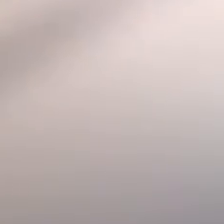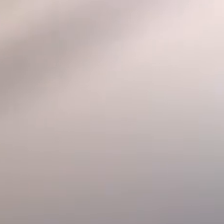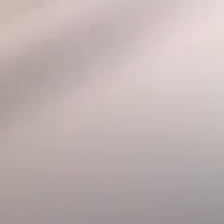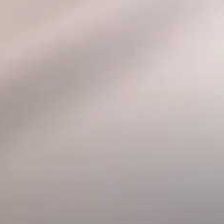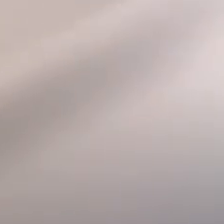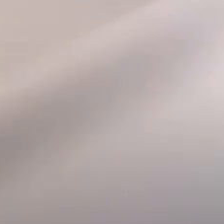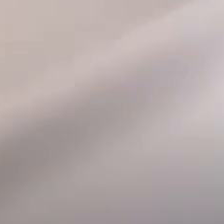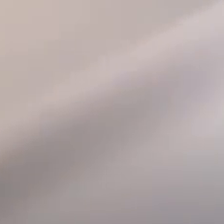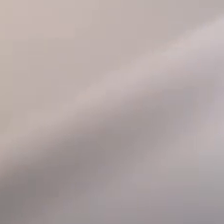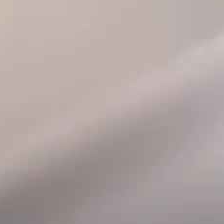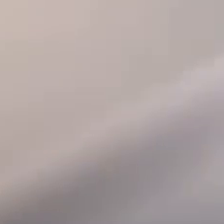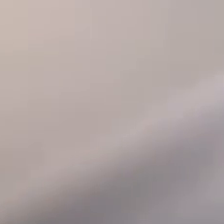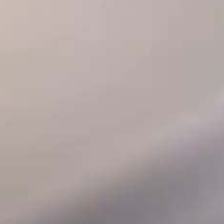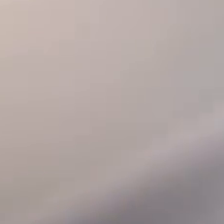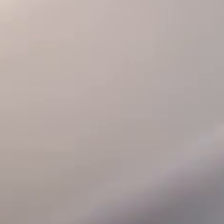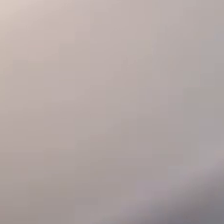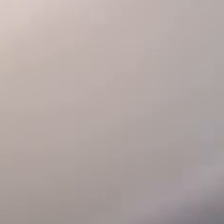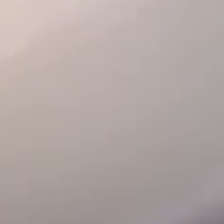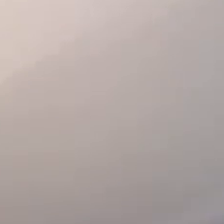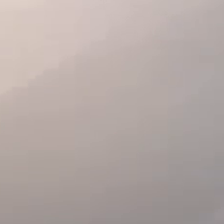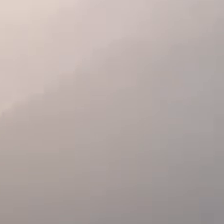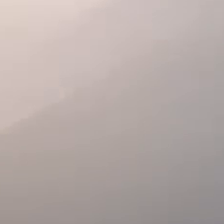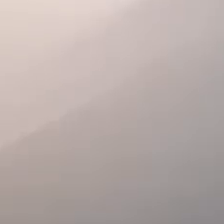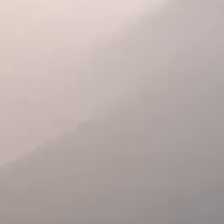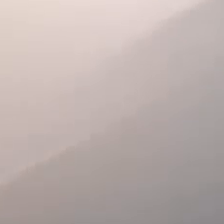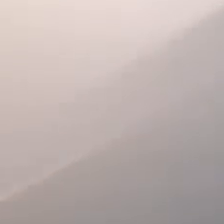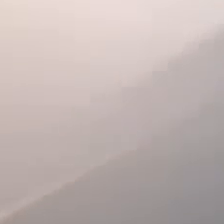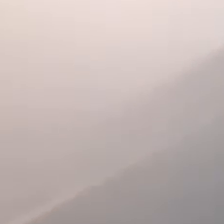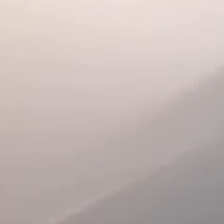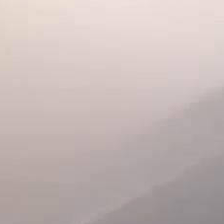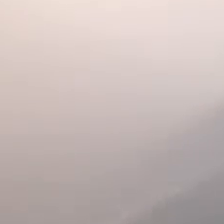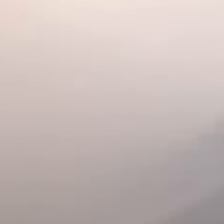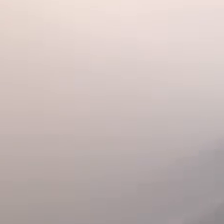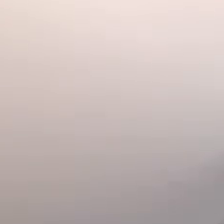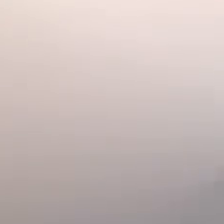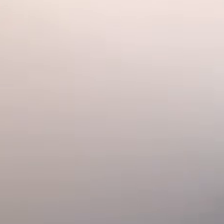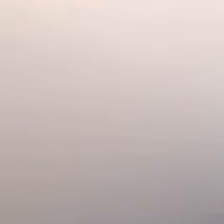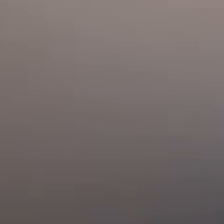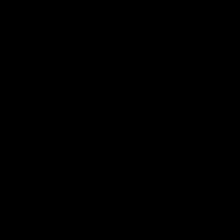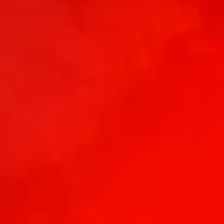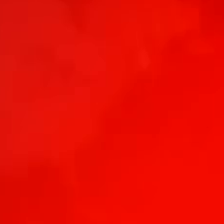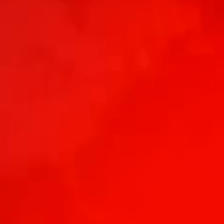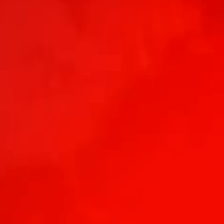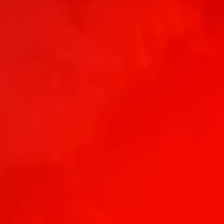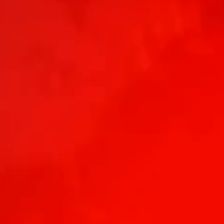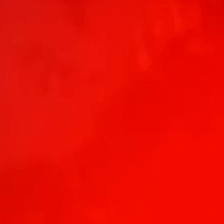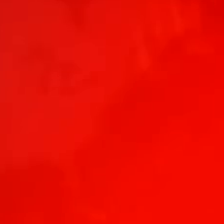TV at sa www.gmanews.tv.